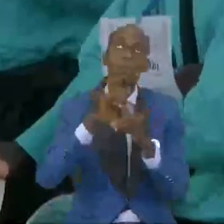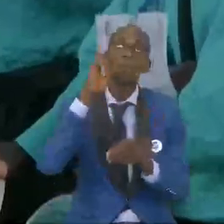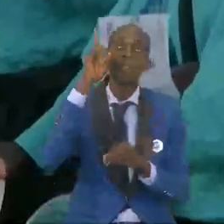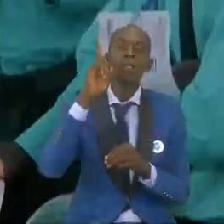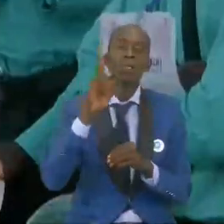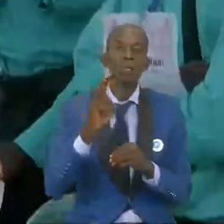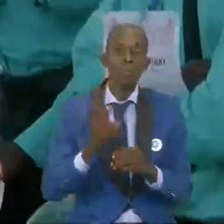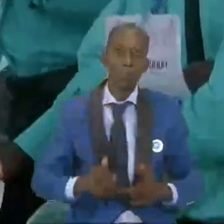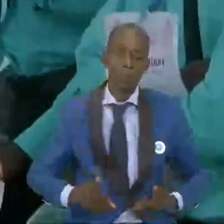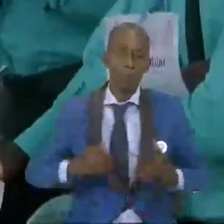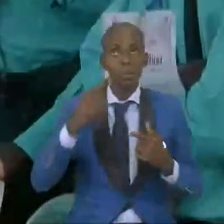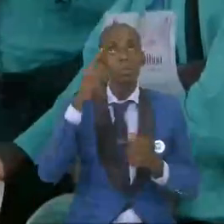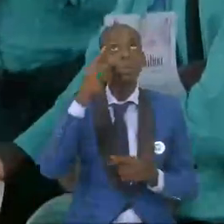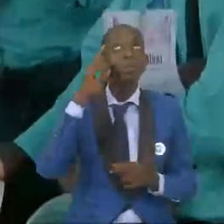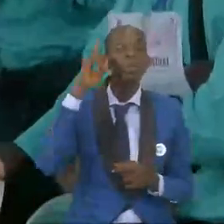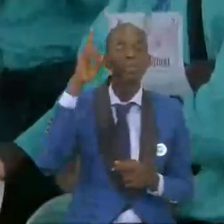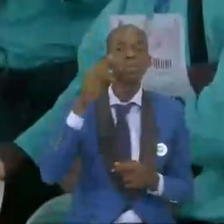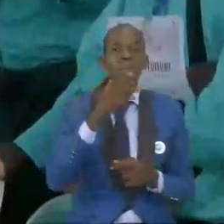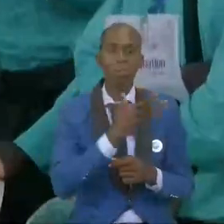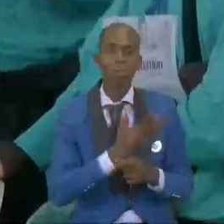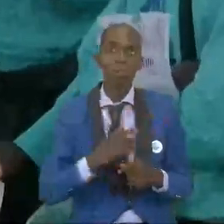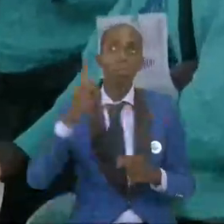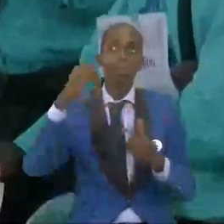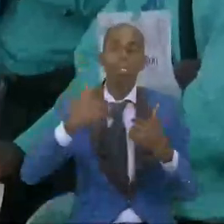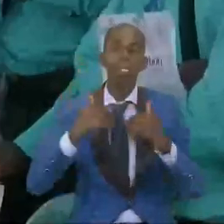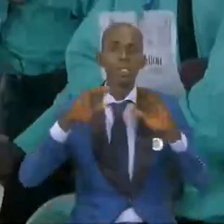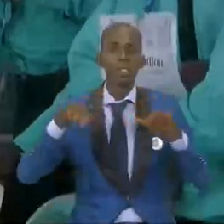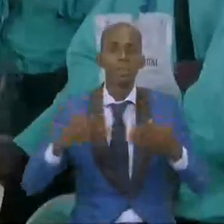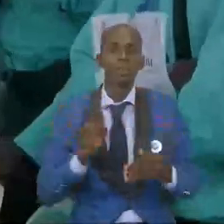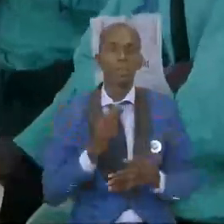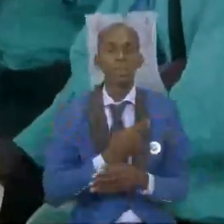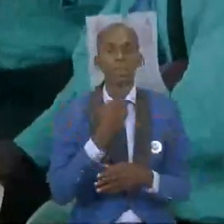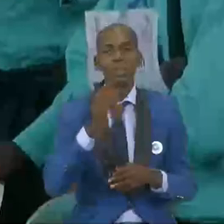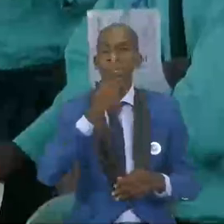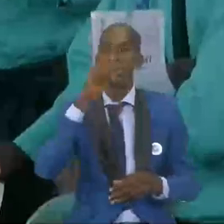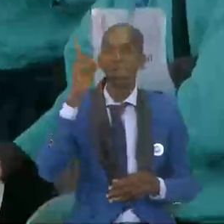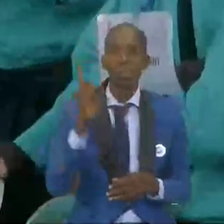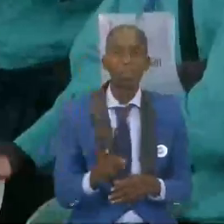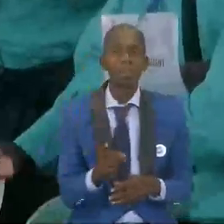Chaque jour, à tout moment, fais-lui confiance. Vis pour lui.